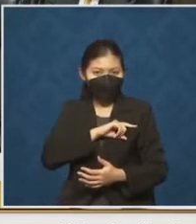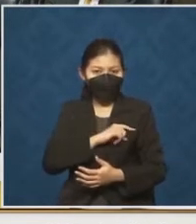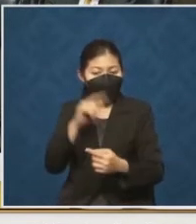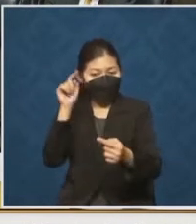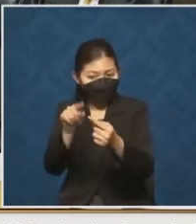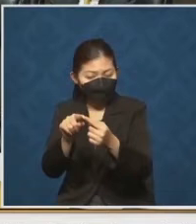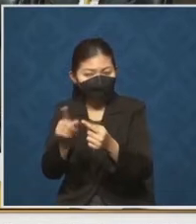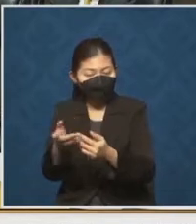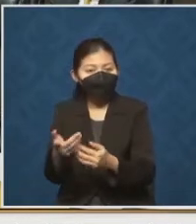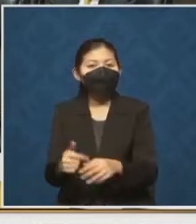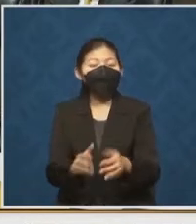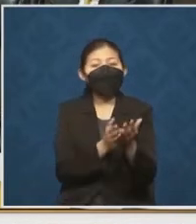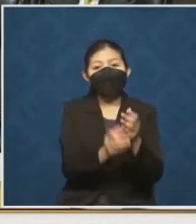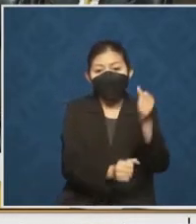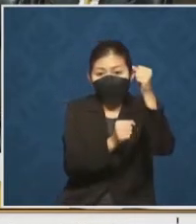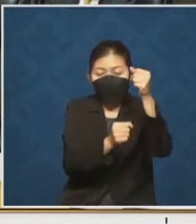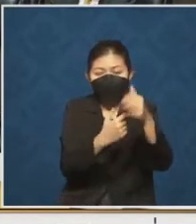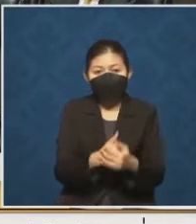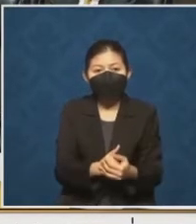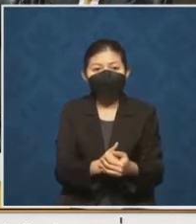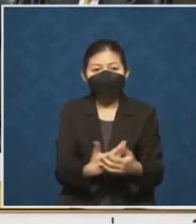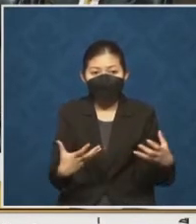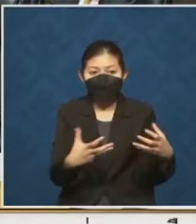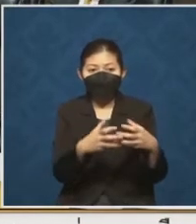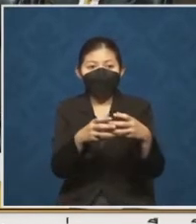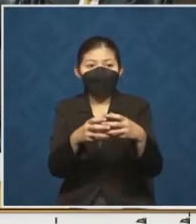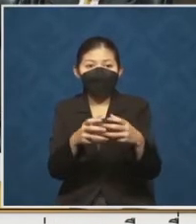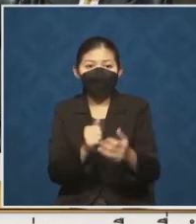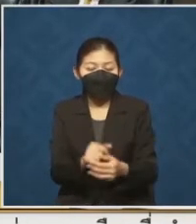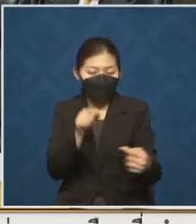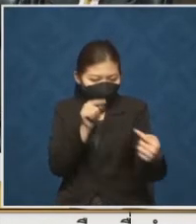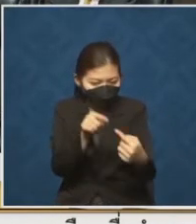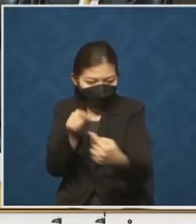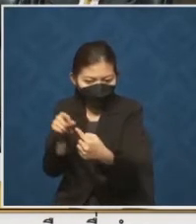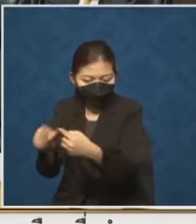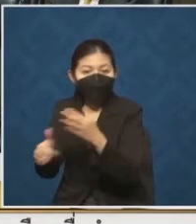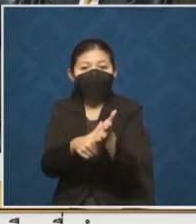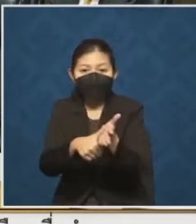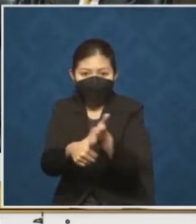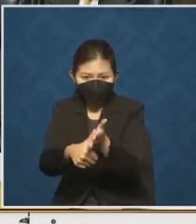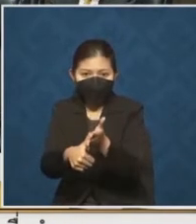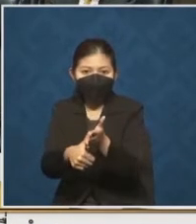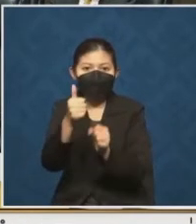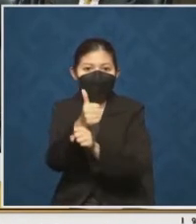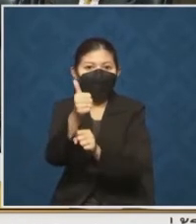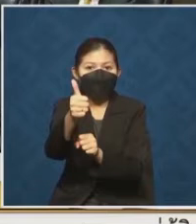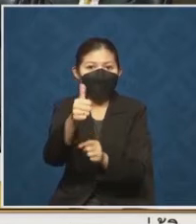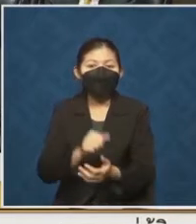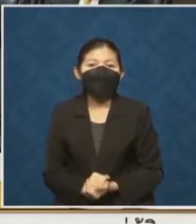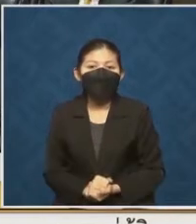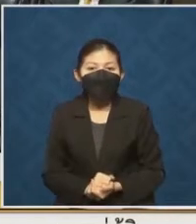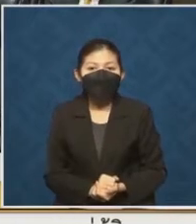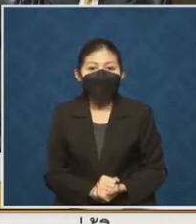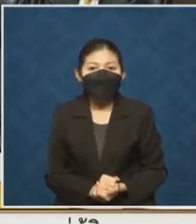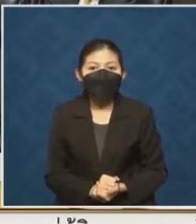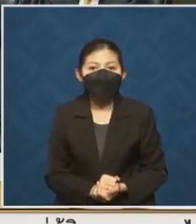ยังคณะรันตรีโดยละเอียดต่อไปเป็นการชี้เป้ากับขนาดครับผมจะทำหน้าที่ชี้เป้าให้เพื่อนสมาชิก